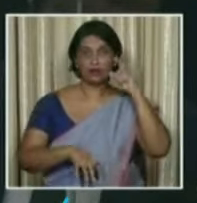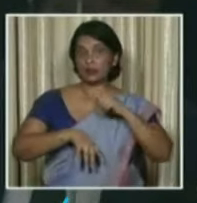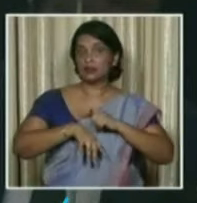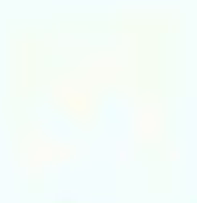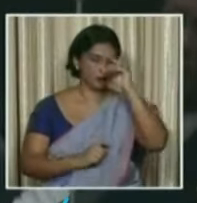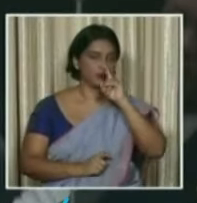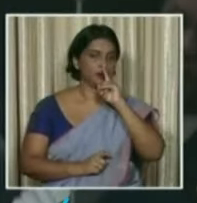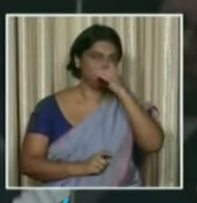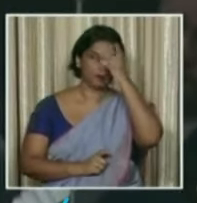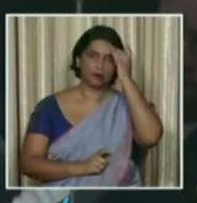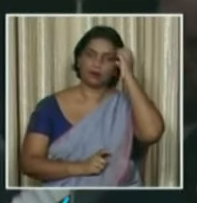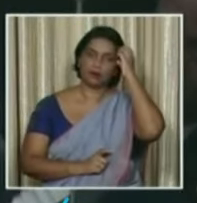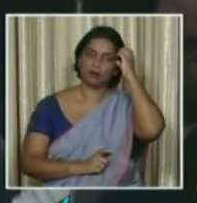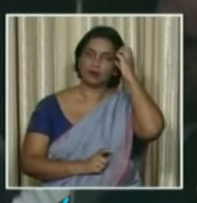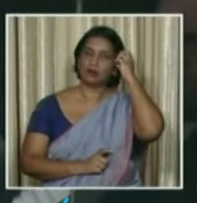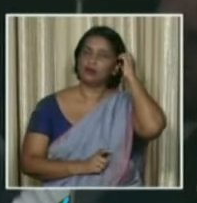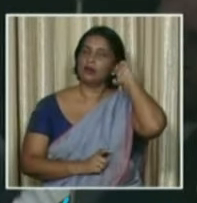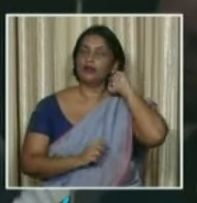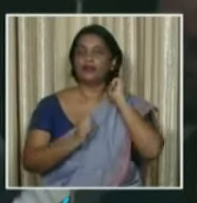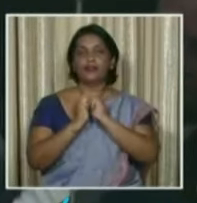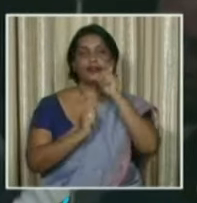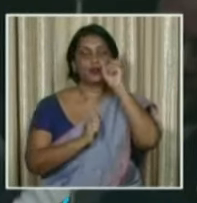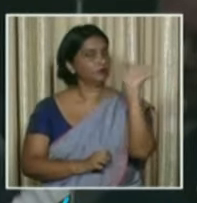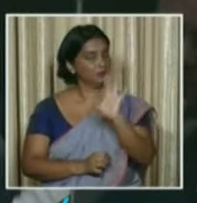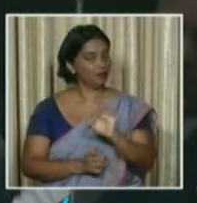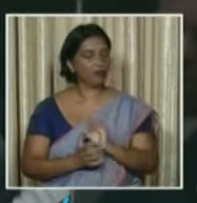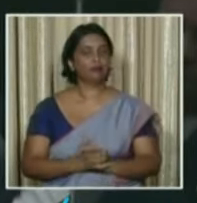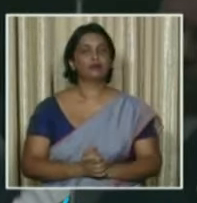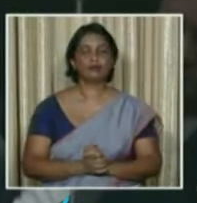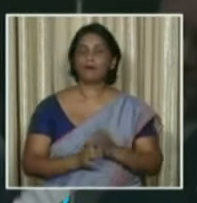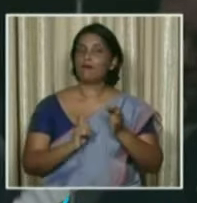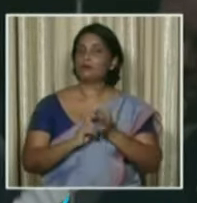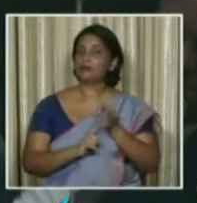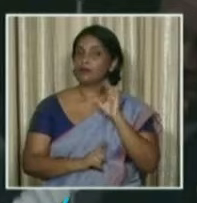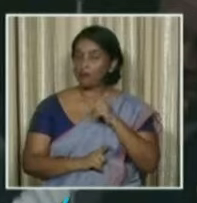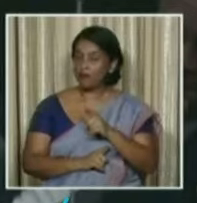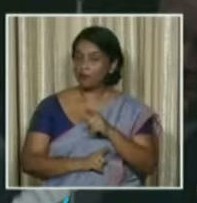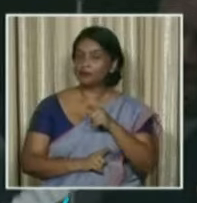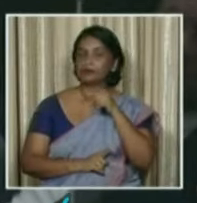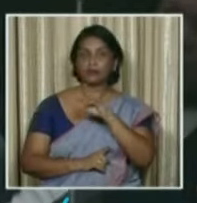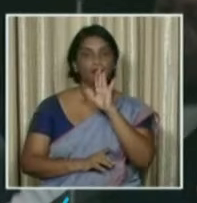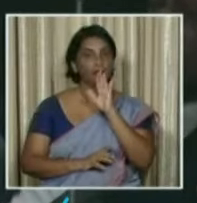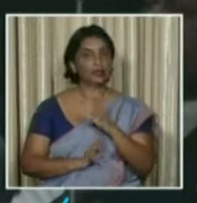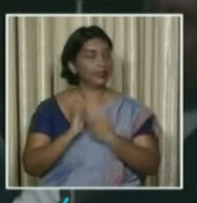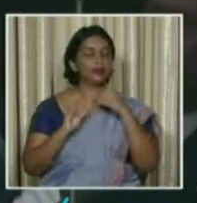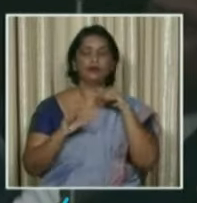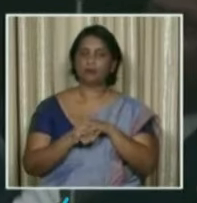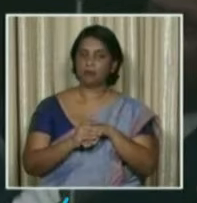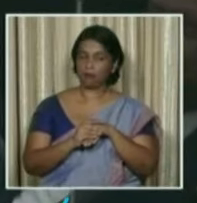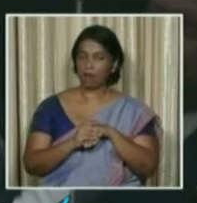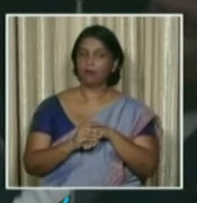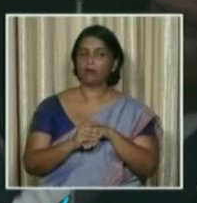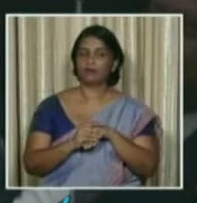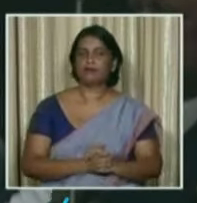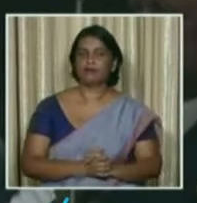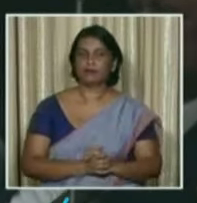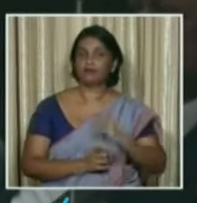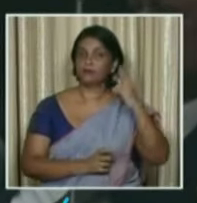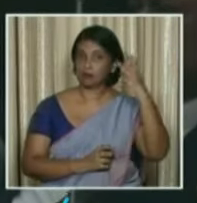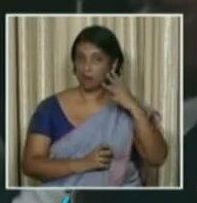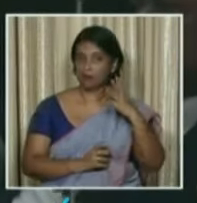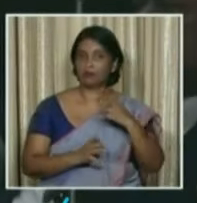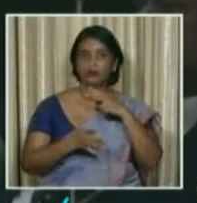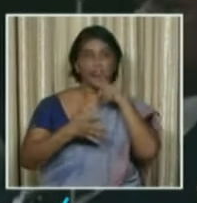අවස්ථාවට පැමිණෙනවා. වැඩ බලන පොලිස්පතිවරයෙකුට පත් කිරීම සඳහා ජනාධිපති වරයාට පවතින නීතිය තුළ ප්‍රතිපාදන නොමැත.